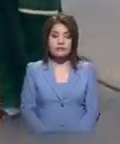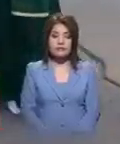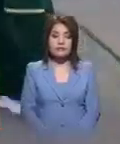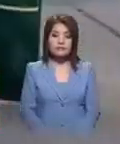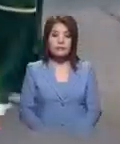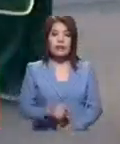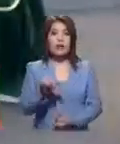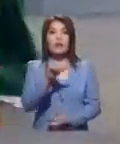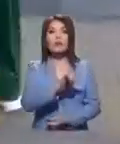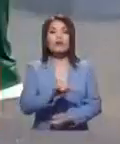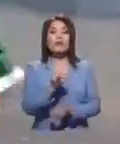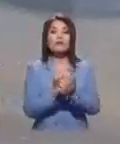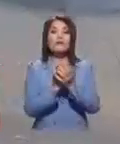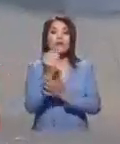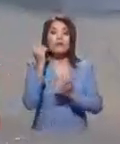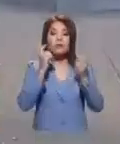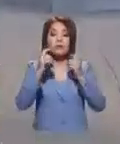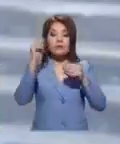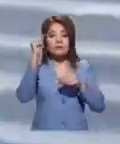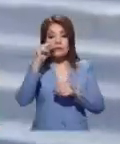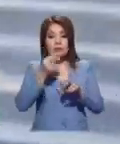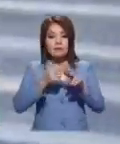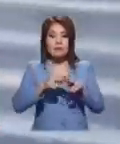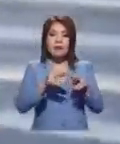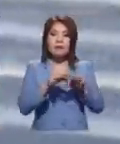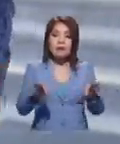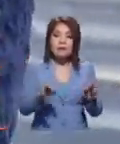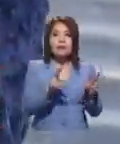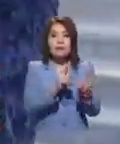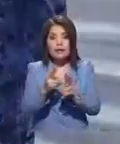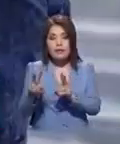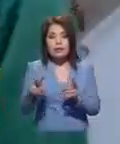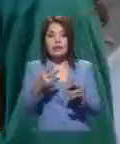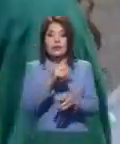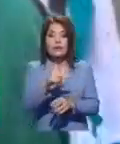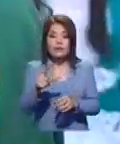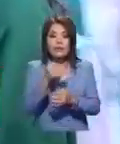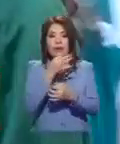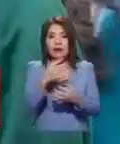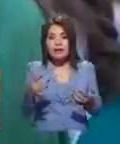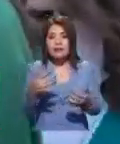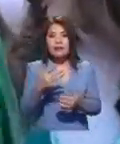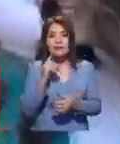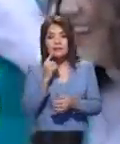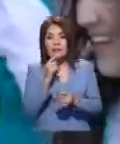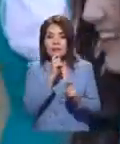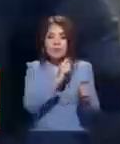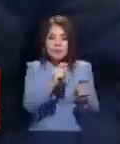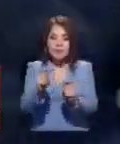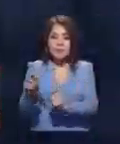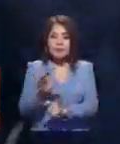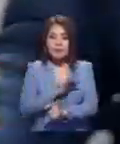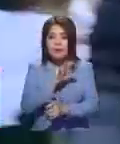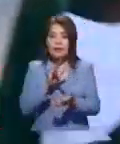Бұлар Оралдағы жоғары оқу орнының студенттері, ән мен биге жақын жастар көшеде кездескен тұрғындарға түрлі тәттіні тарту етті. Олардың ілтипатын